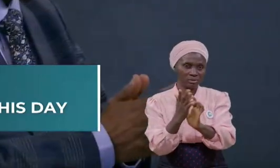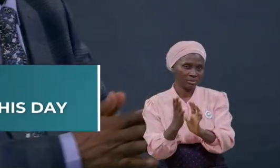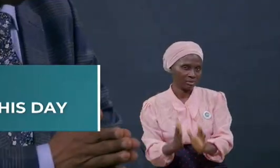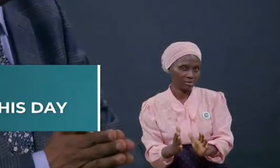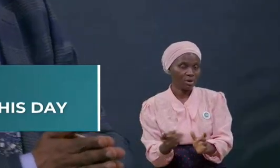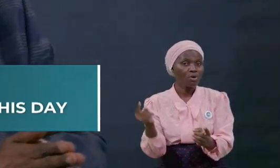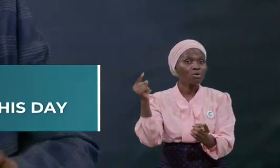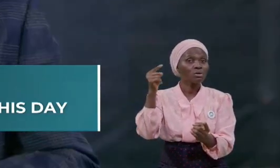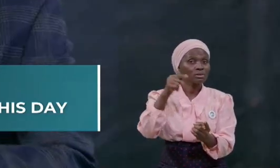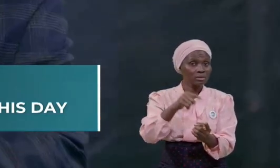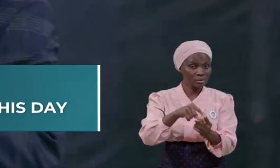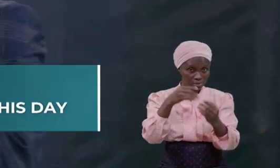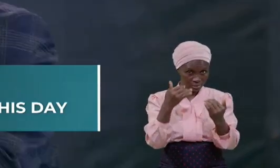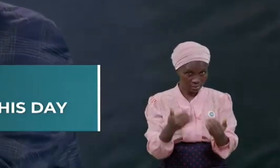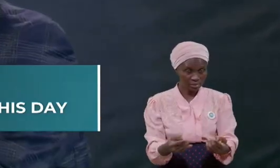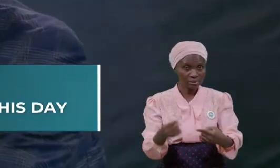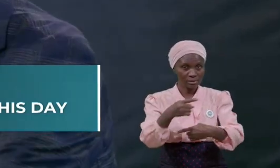jusqu'à aujourd'hui.